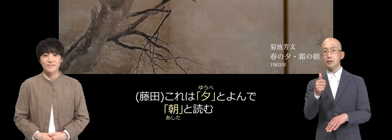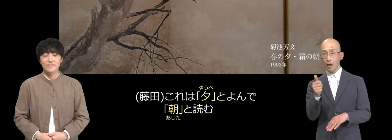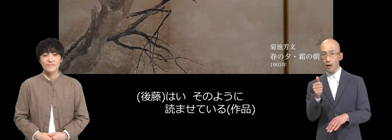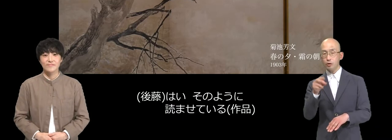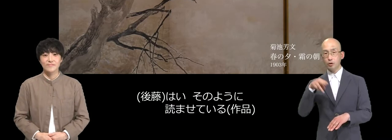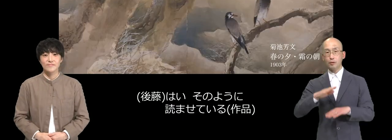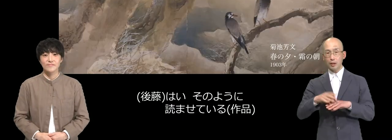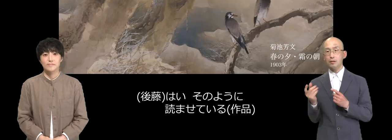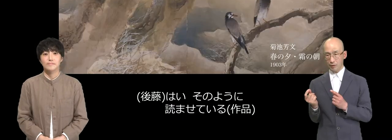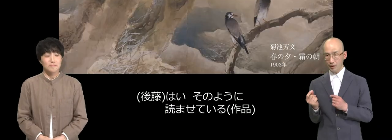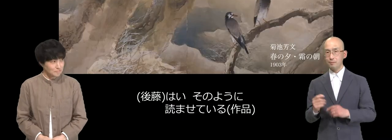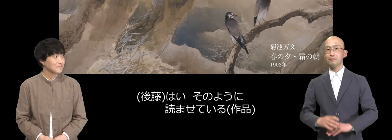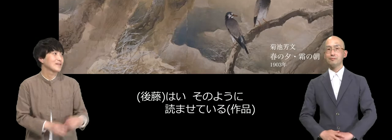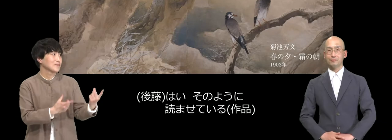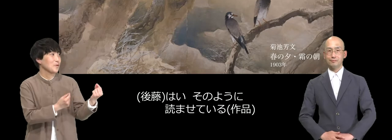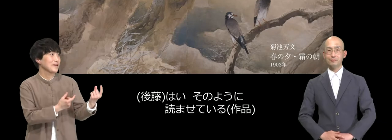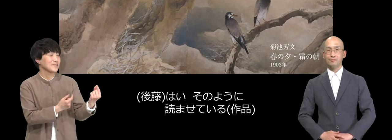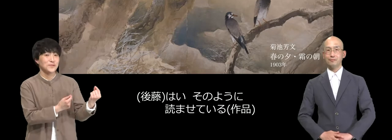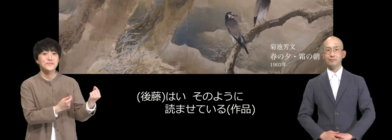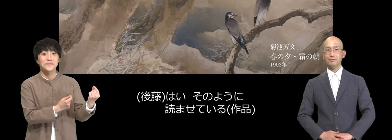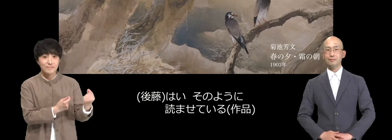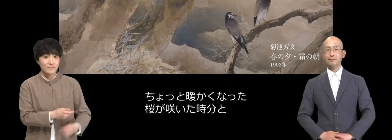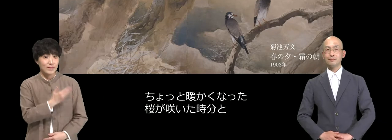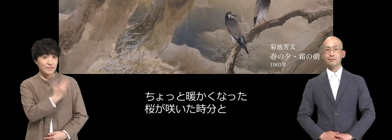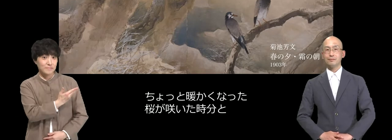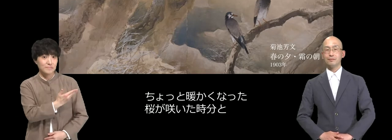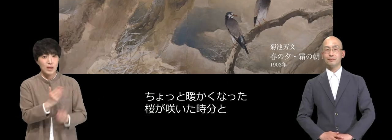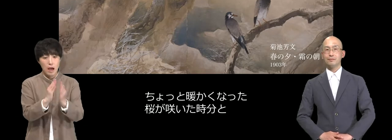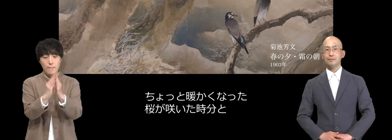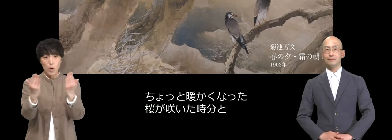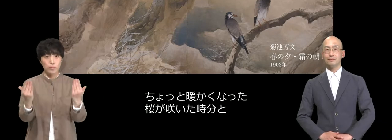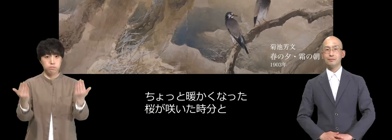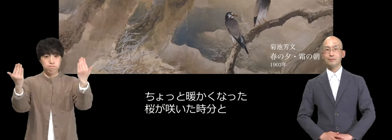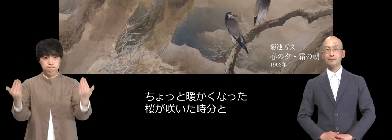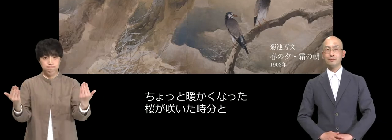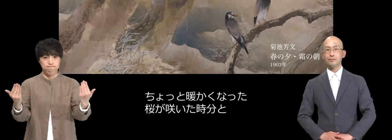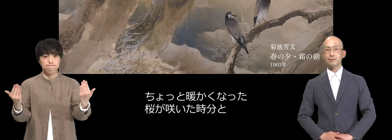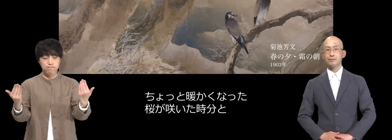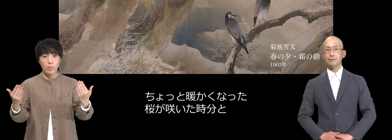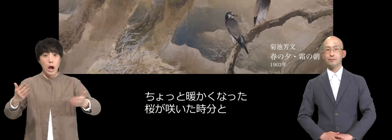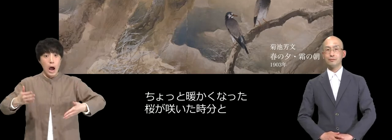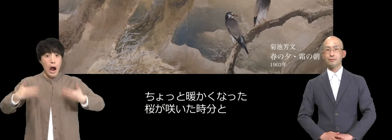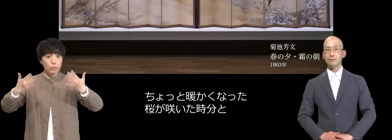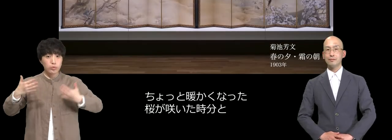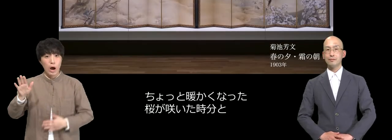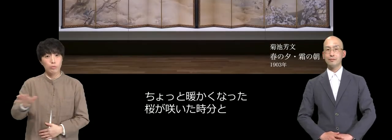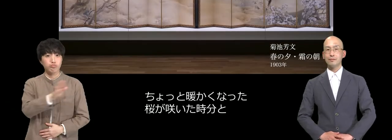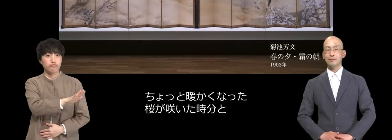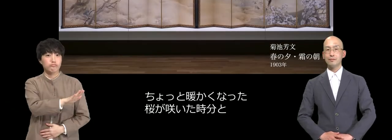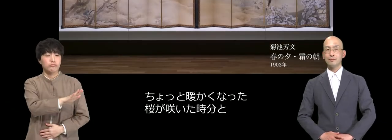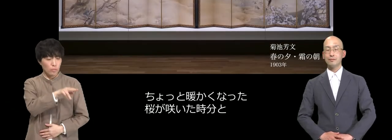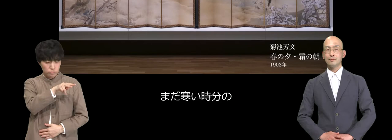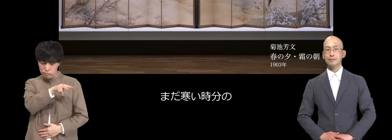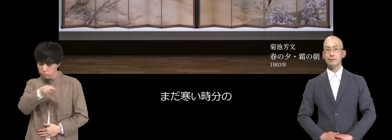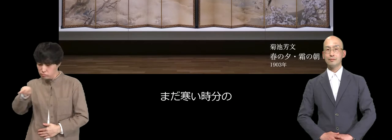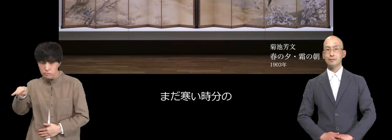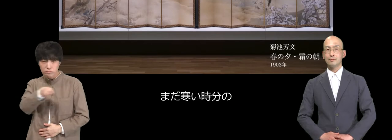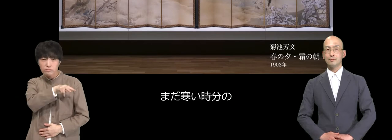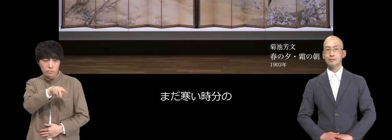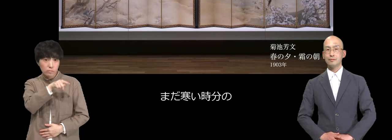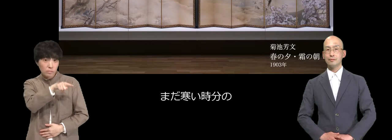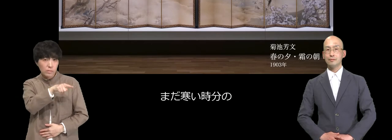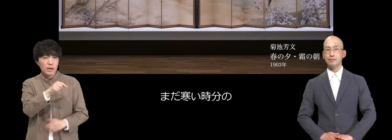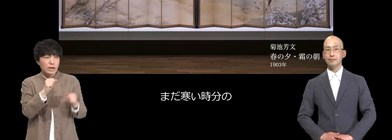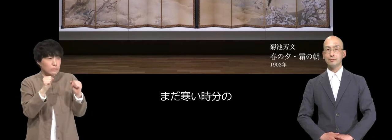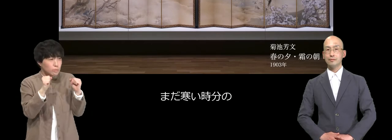というそうですねそういうふうにを合わせているはいちょっと暖かくなった桜が咲いた自分とまだお